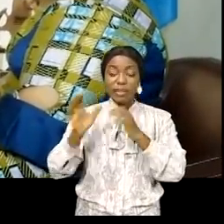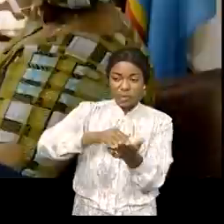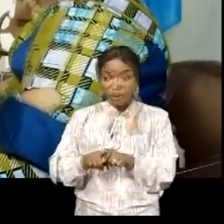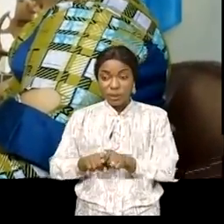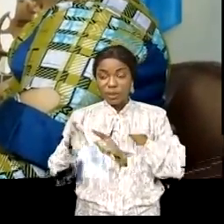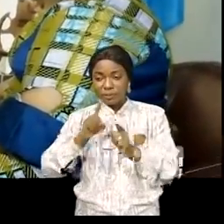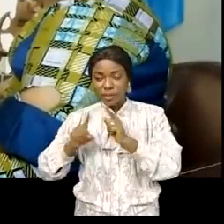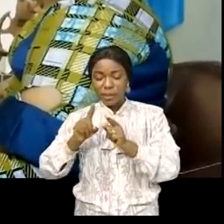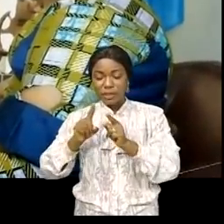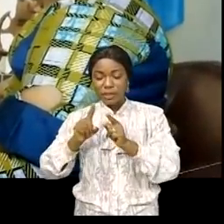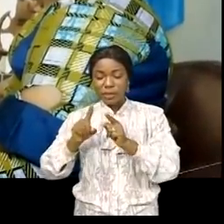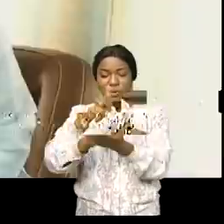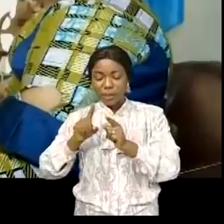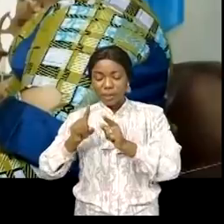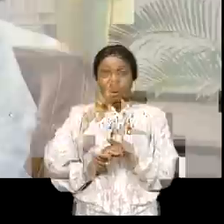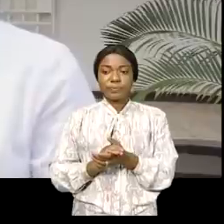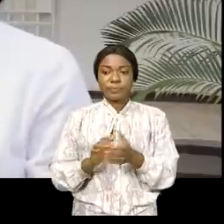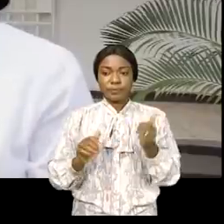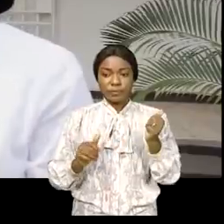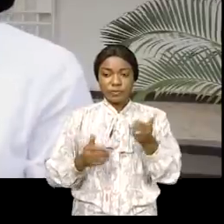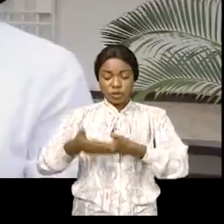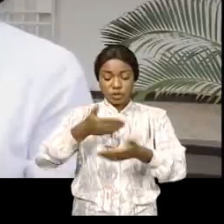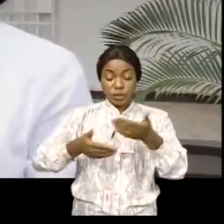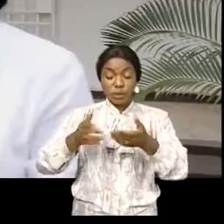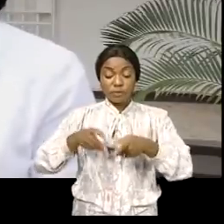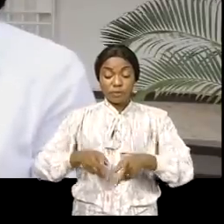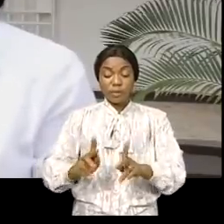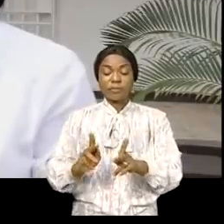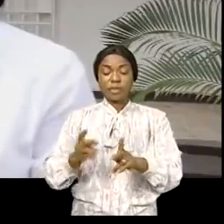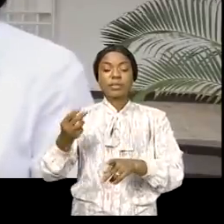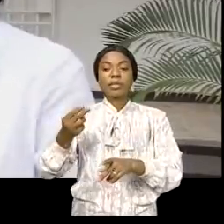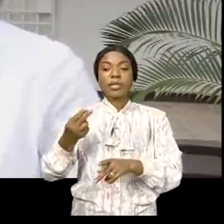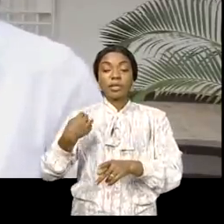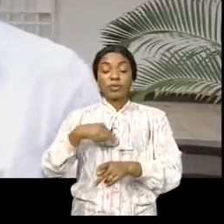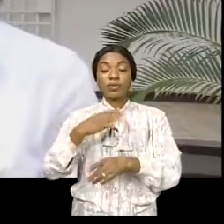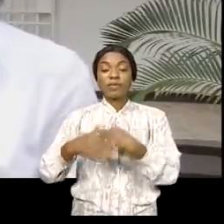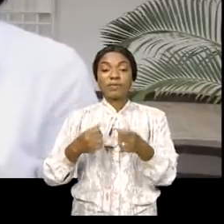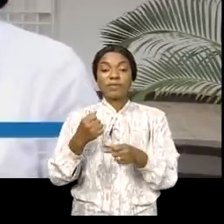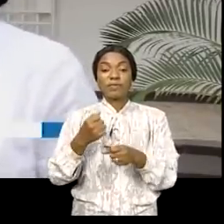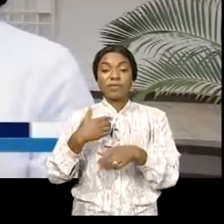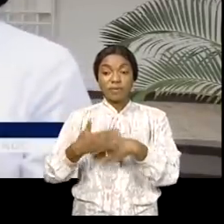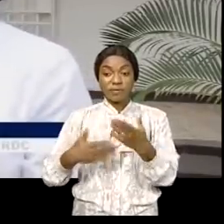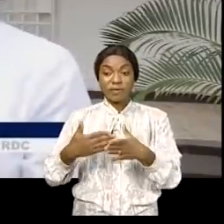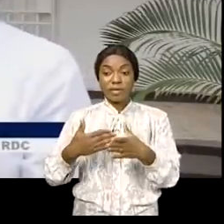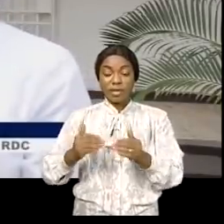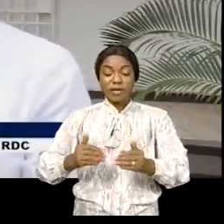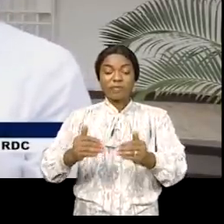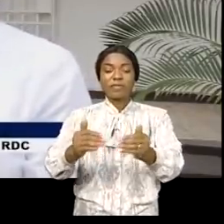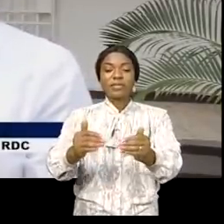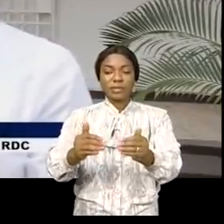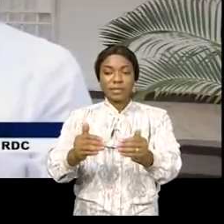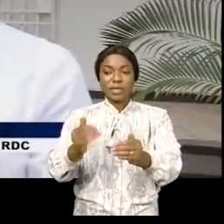de Cuba en RDC. C'est un échange qui va nous permettre de faire avancer des autres